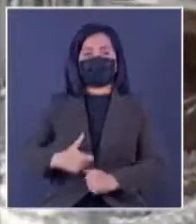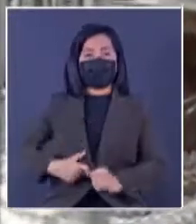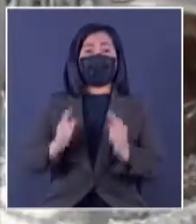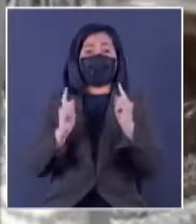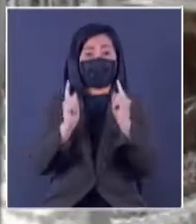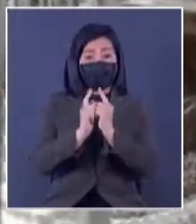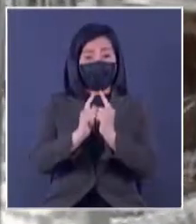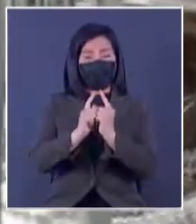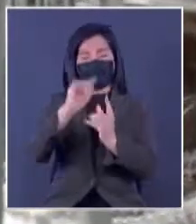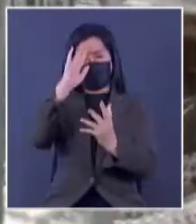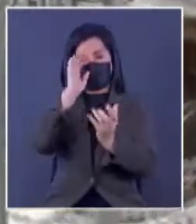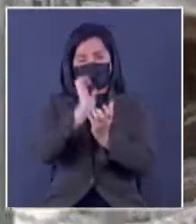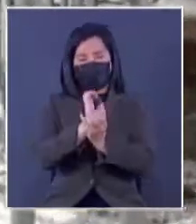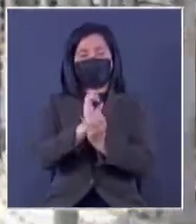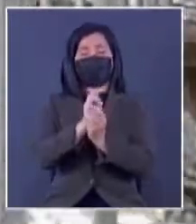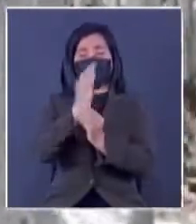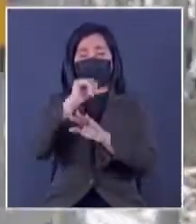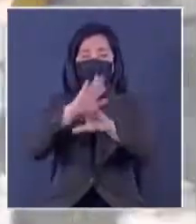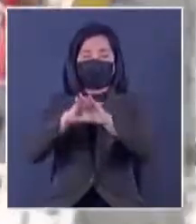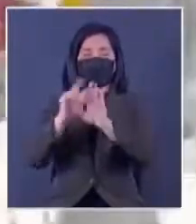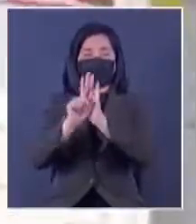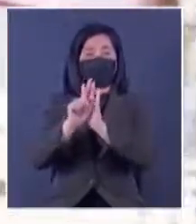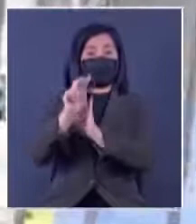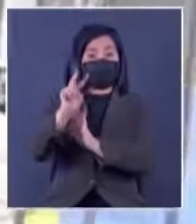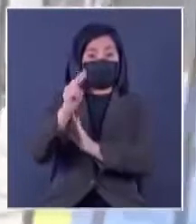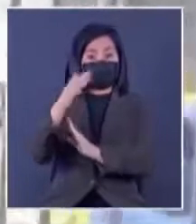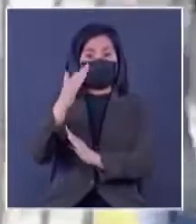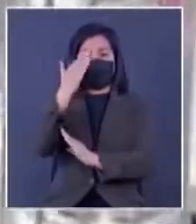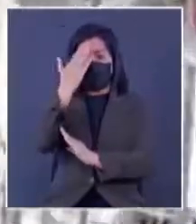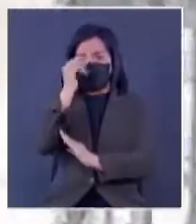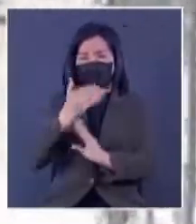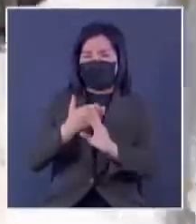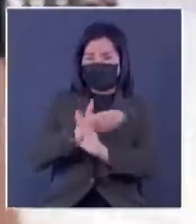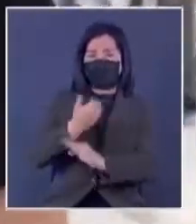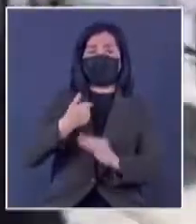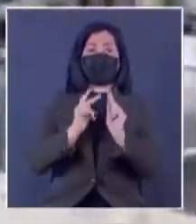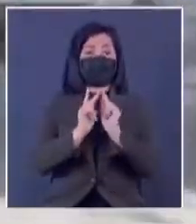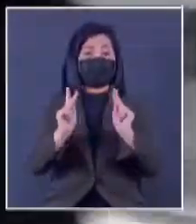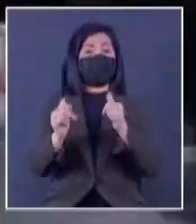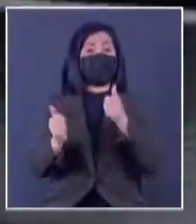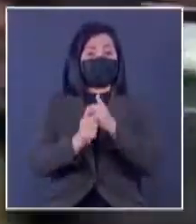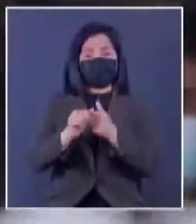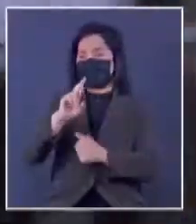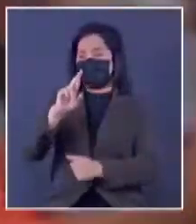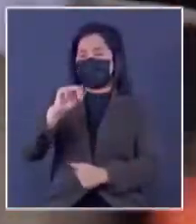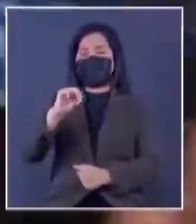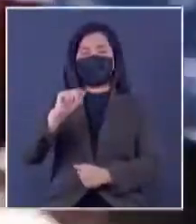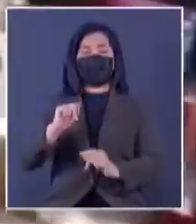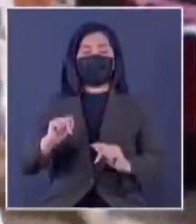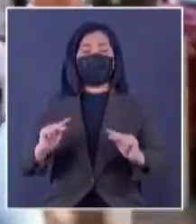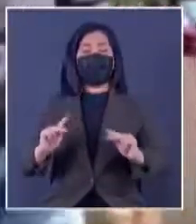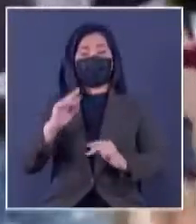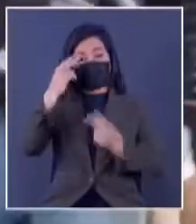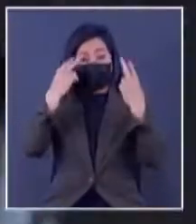สน.นางเลิ้งตามหมายเรียกครั้งที่ 2หลังถูกนายอภิวัฒน์ขันทองกรรมการผู้ช่วยรัฐมนตรีประจำสำนักนายก